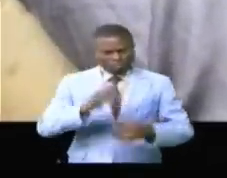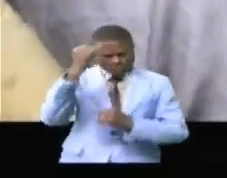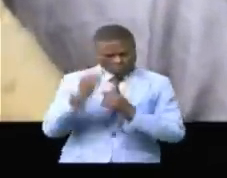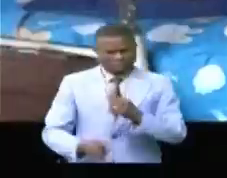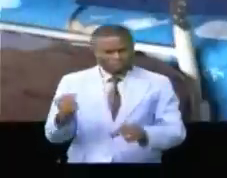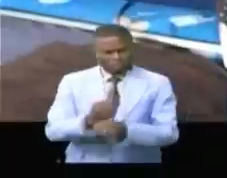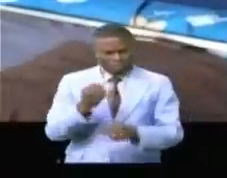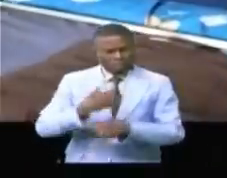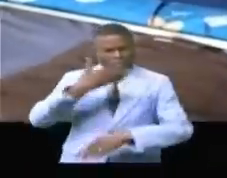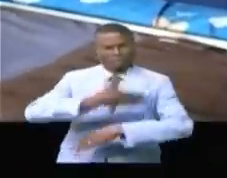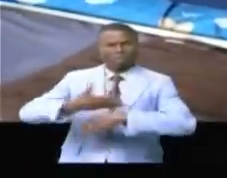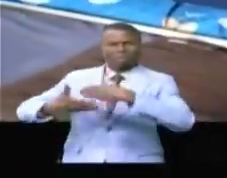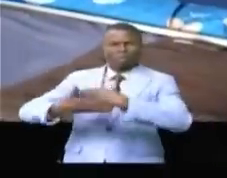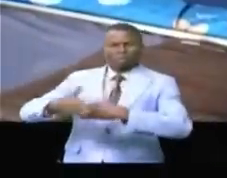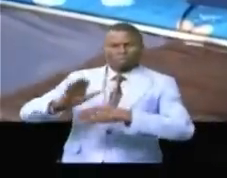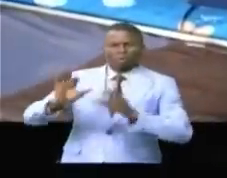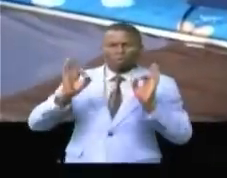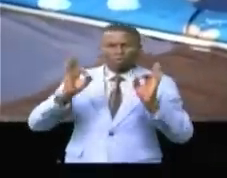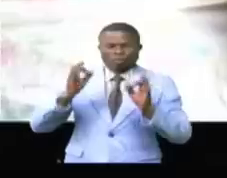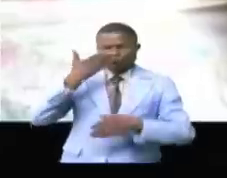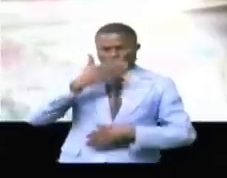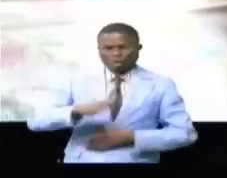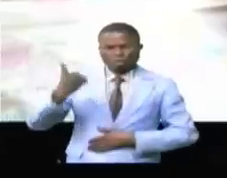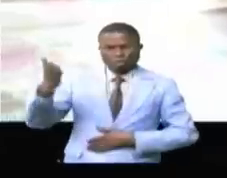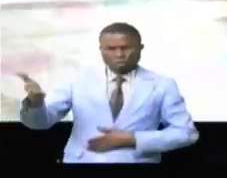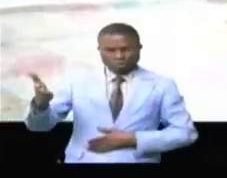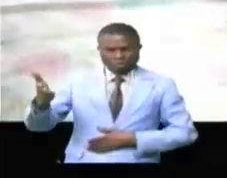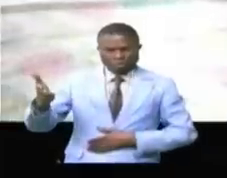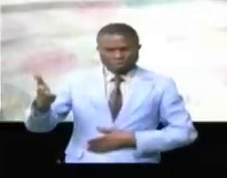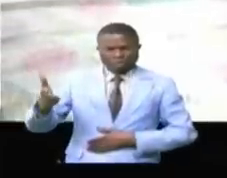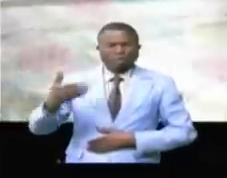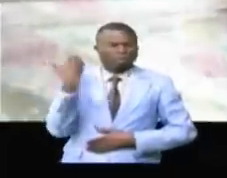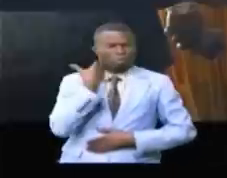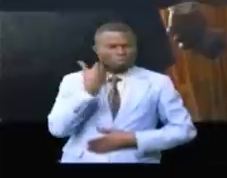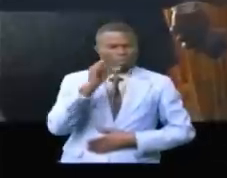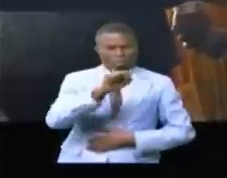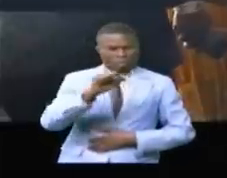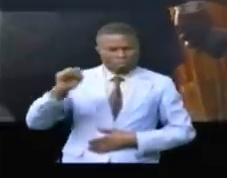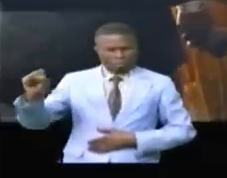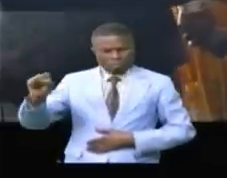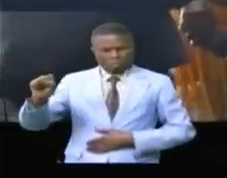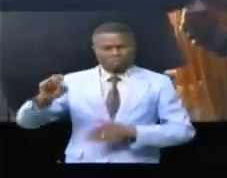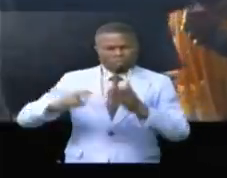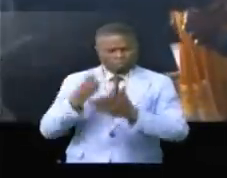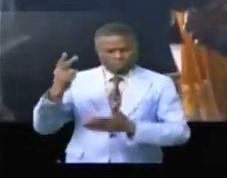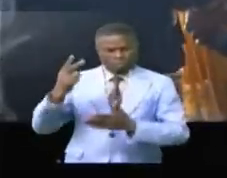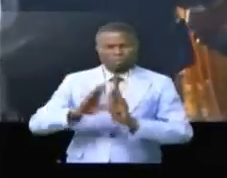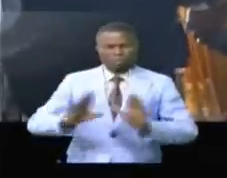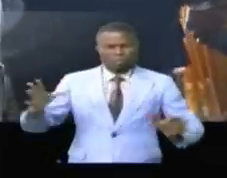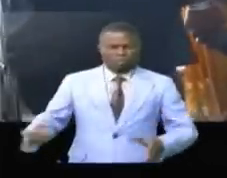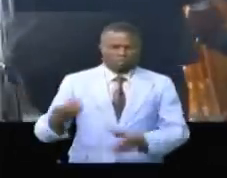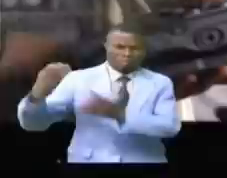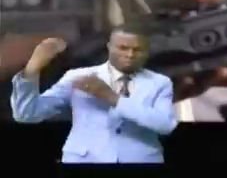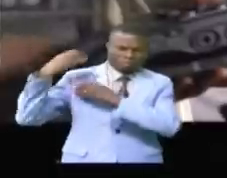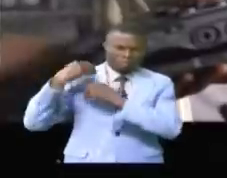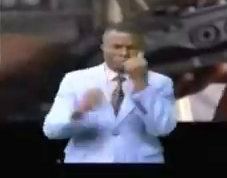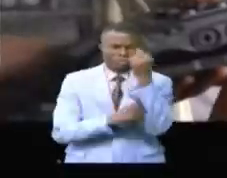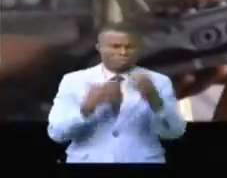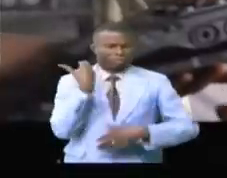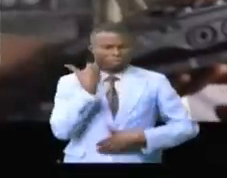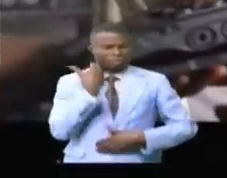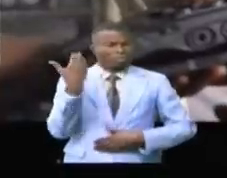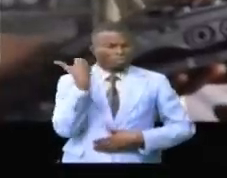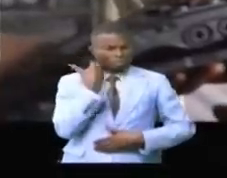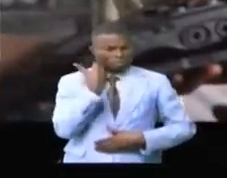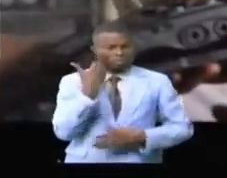travaux de construction du nouveau centre de médecine mixte anémie SS qui va doubler la capacité de prise en charge de patients. La